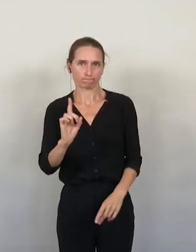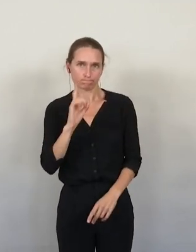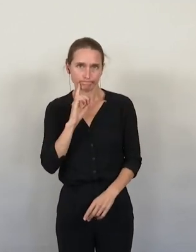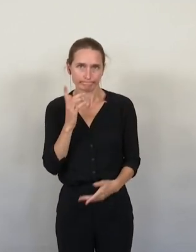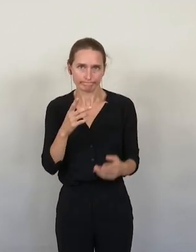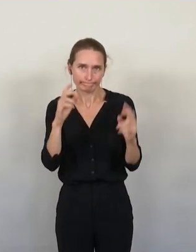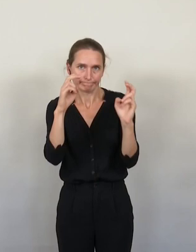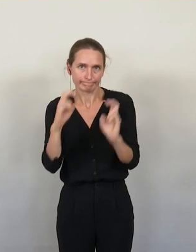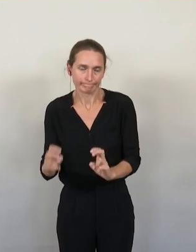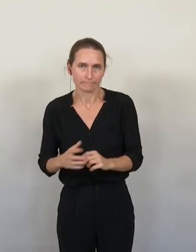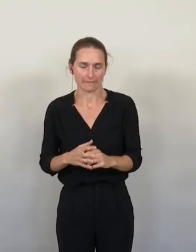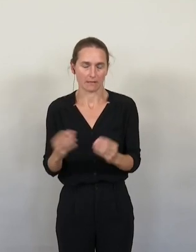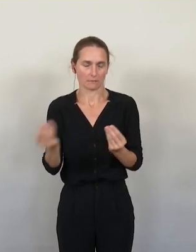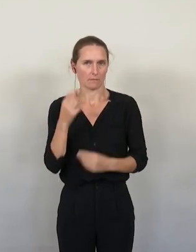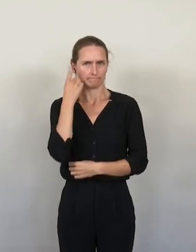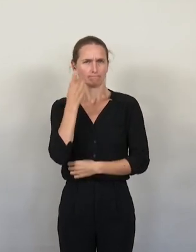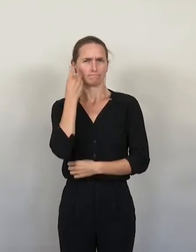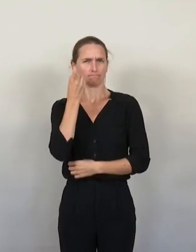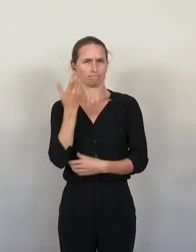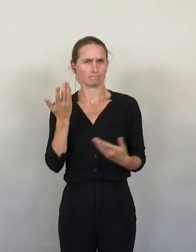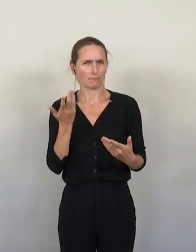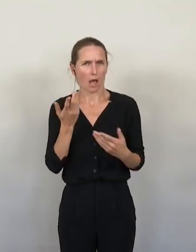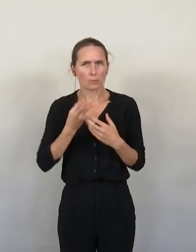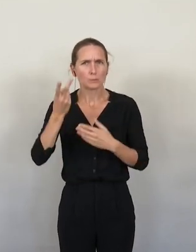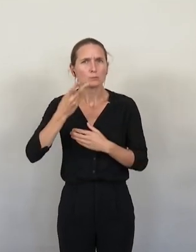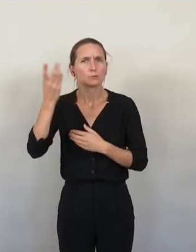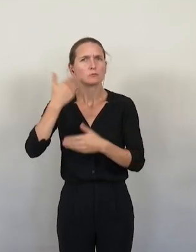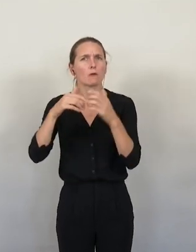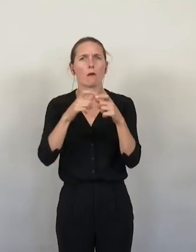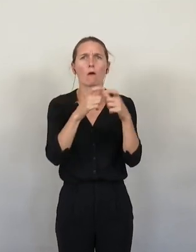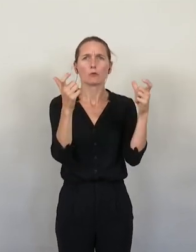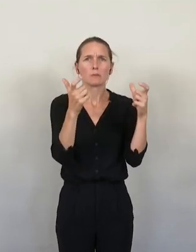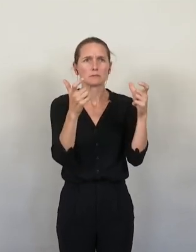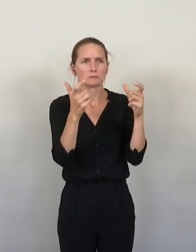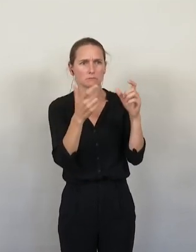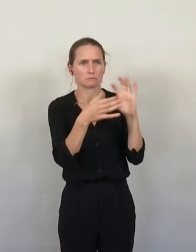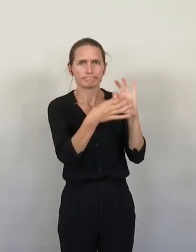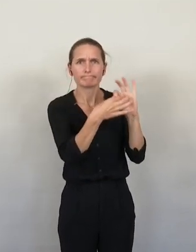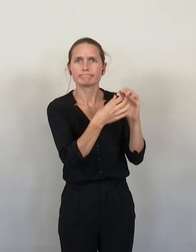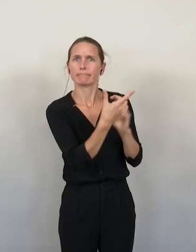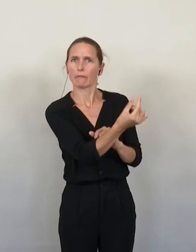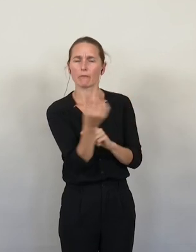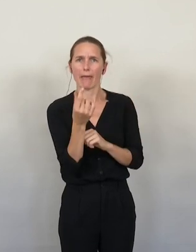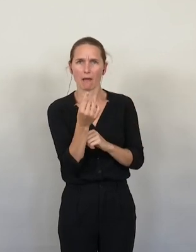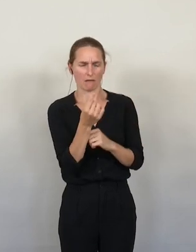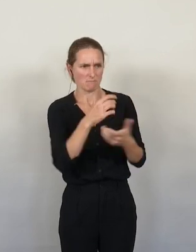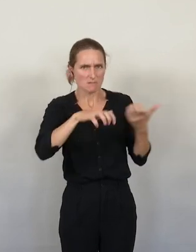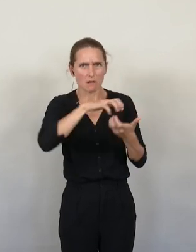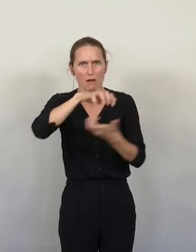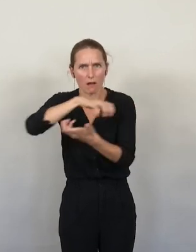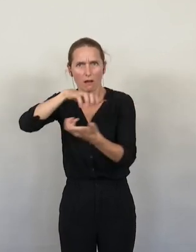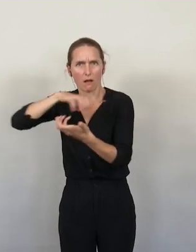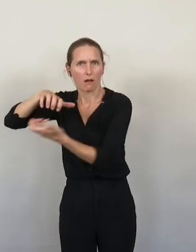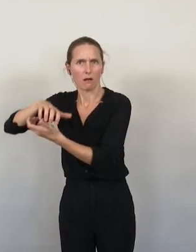ça doit nous interroger notamment à un moment où des scandales éclatent dans les entreprises sous-traitantes ou assumant des missions de service public de plus en